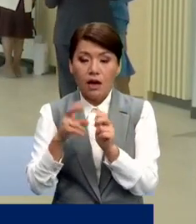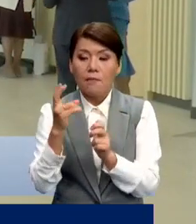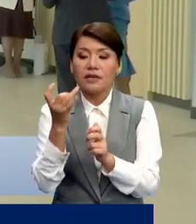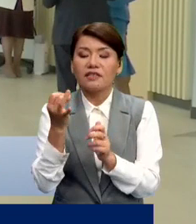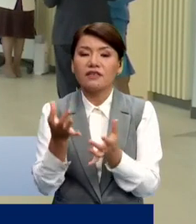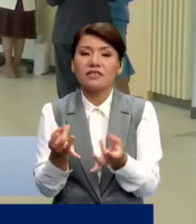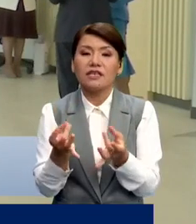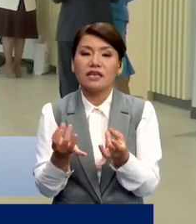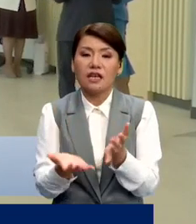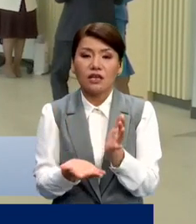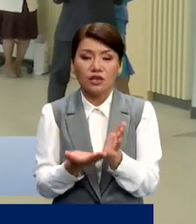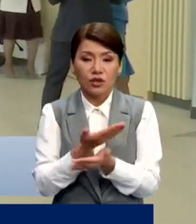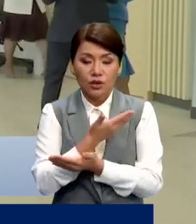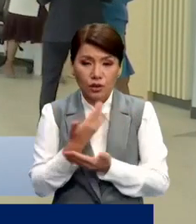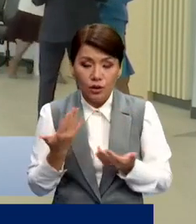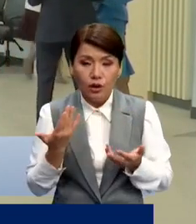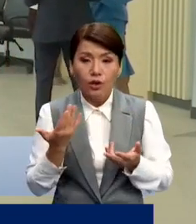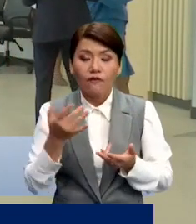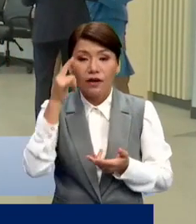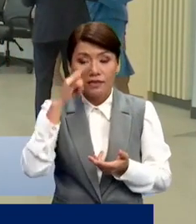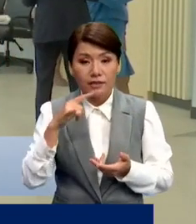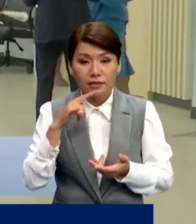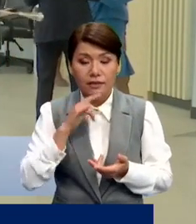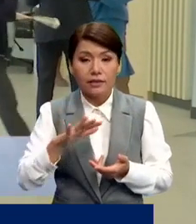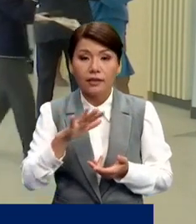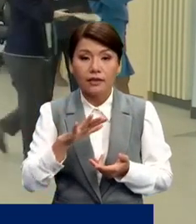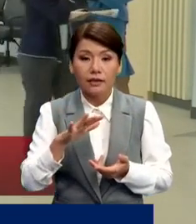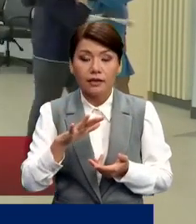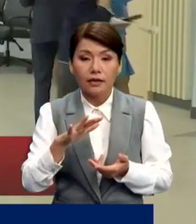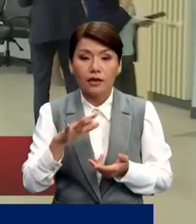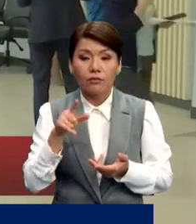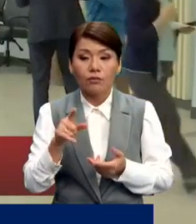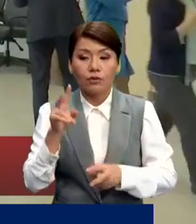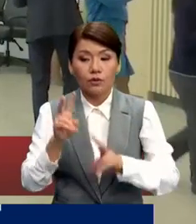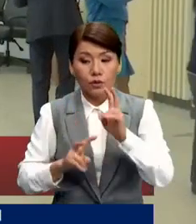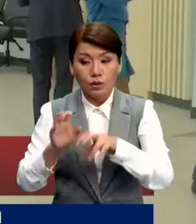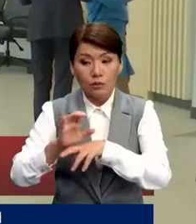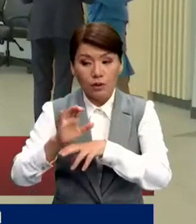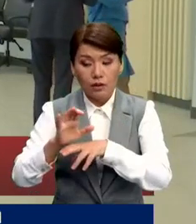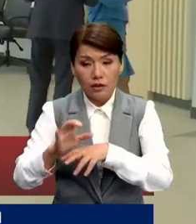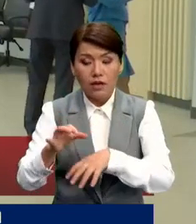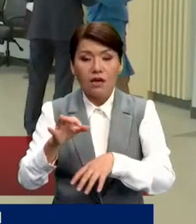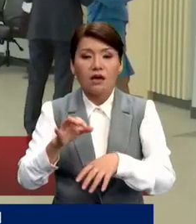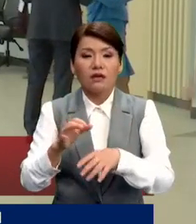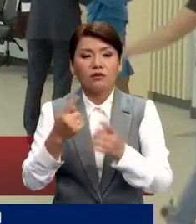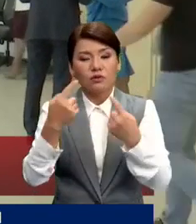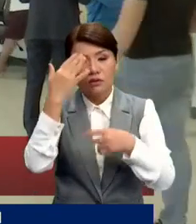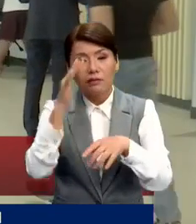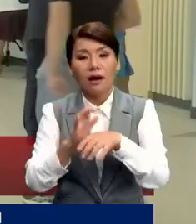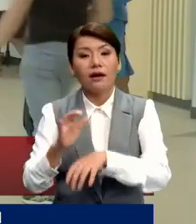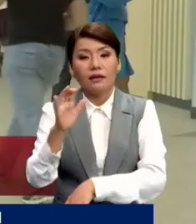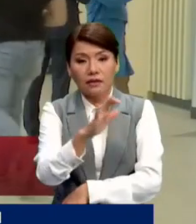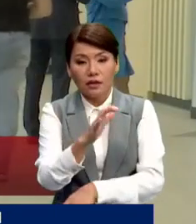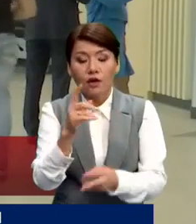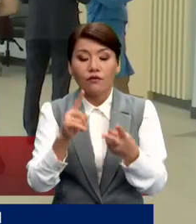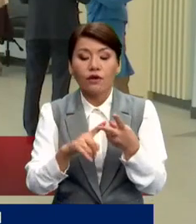Это отсутствие базового сырья на сегодняшний день. То есть все сырье, которое Казахстан, из которого производится продукция, мы практически все